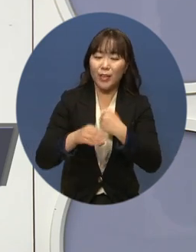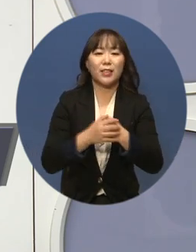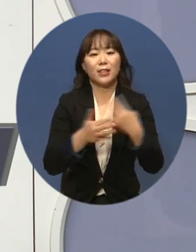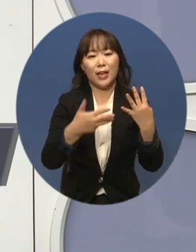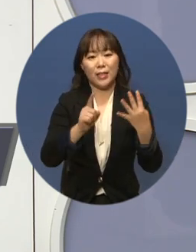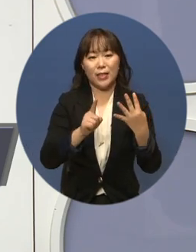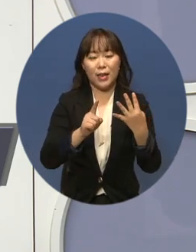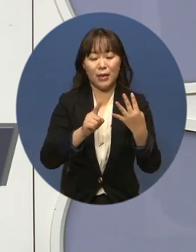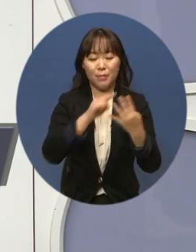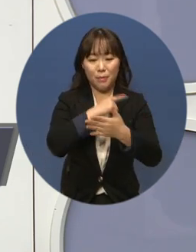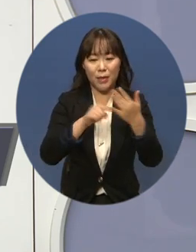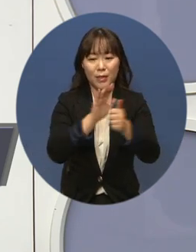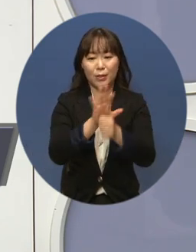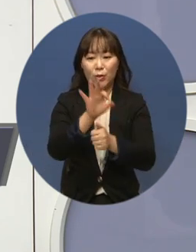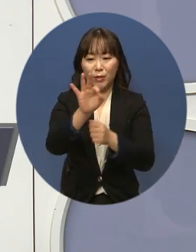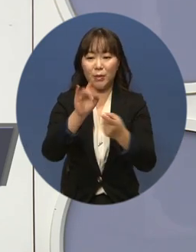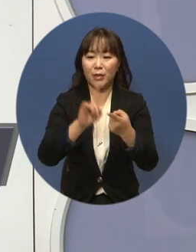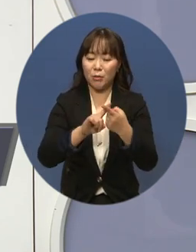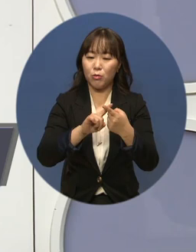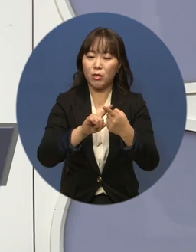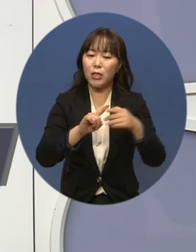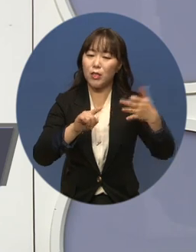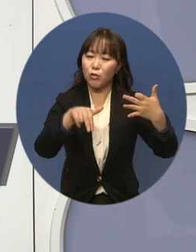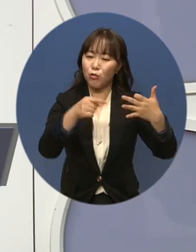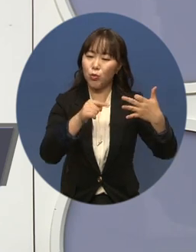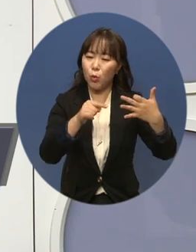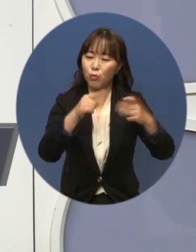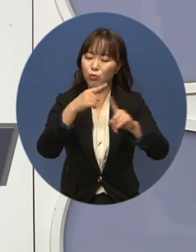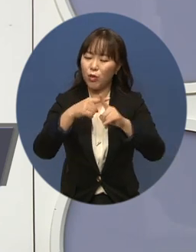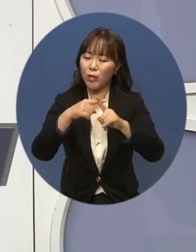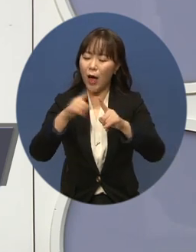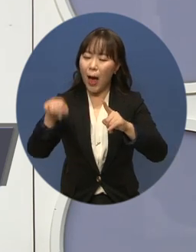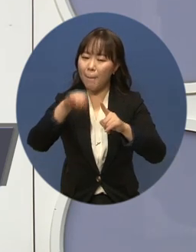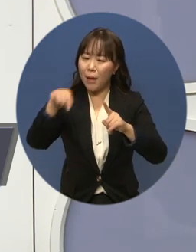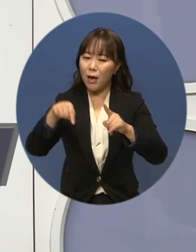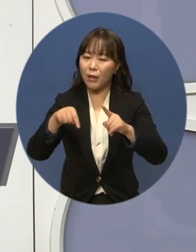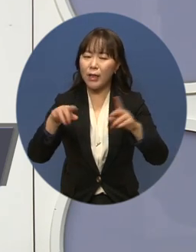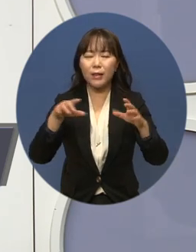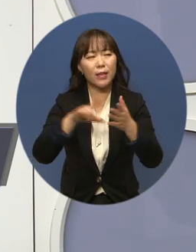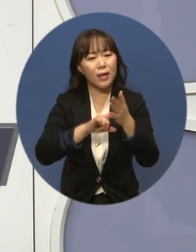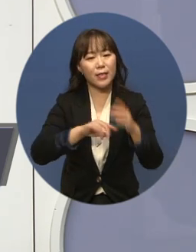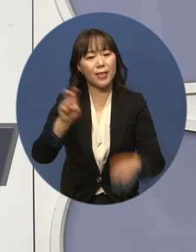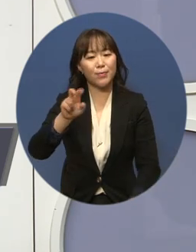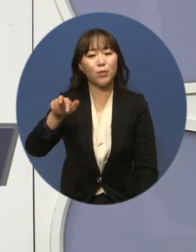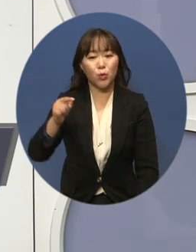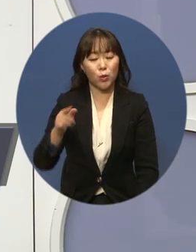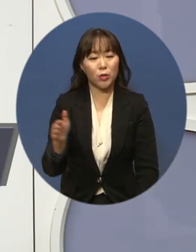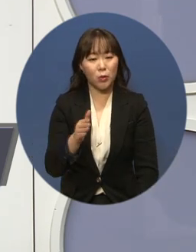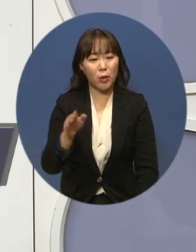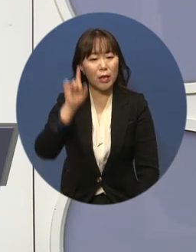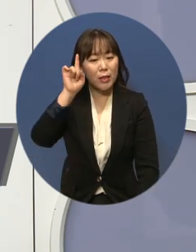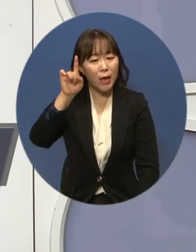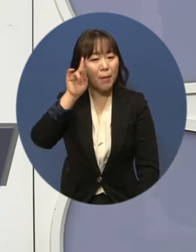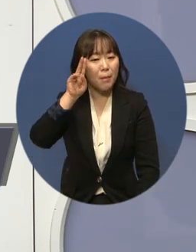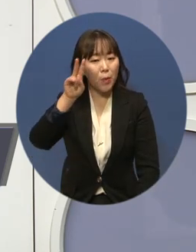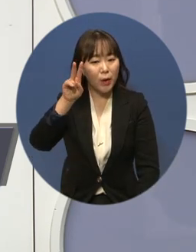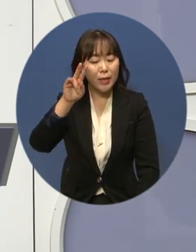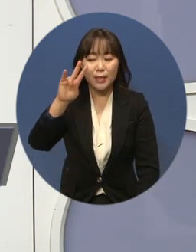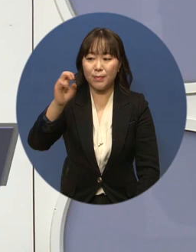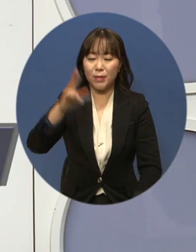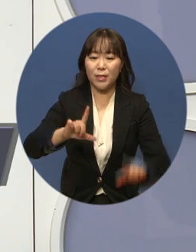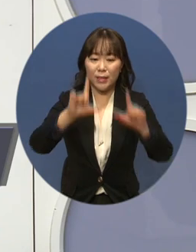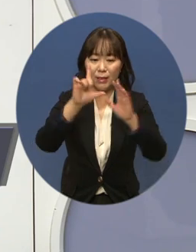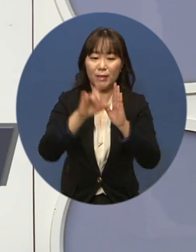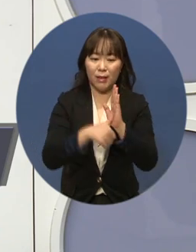4차 재난지원금 한 뭐 19조 플러스 알파 정도 한 20조 정도로 지금 마지막으로 내일 모레 27일